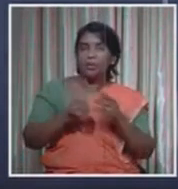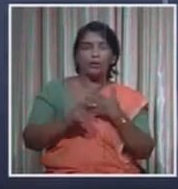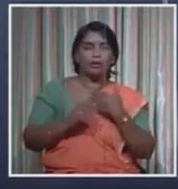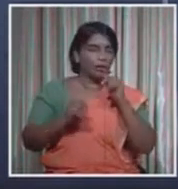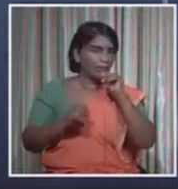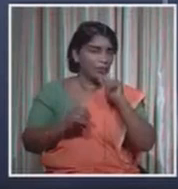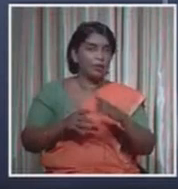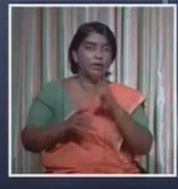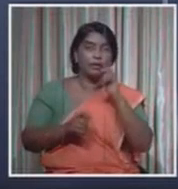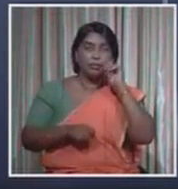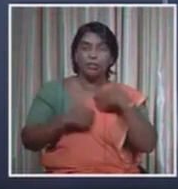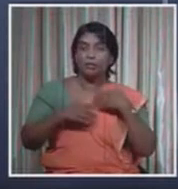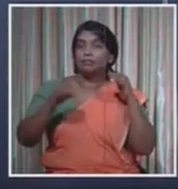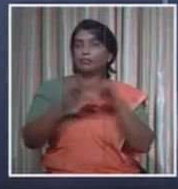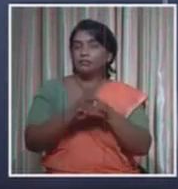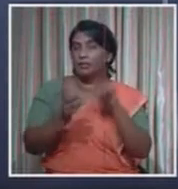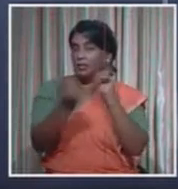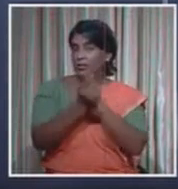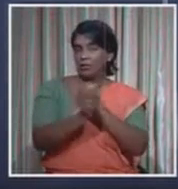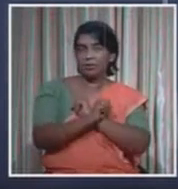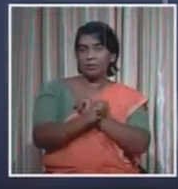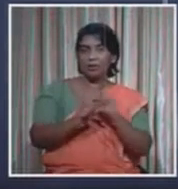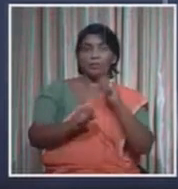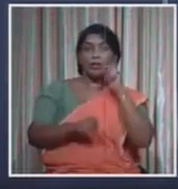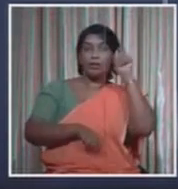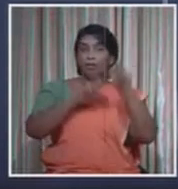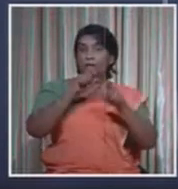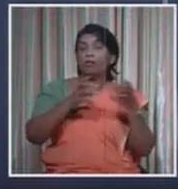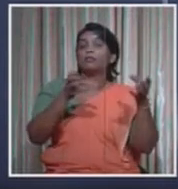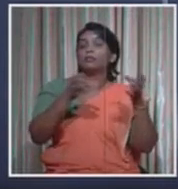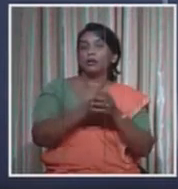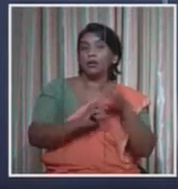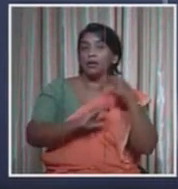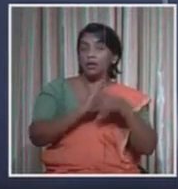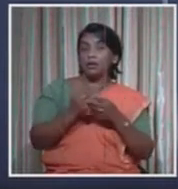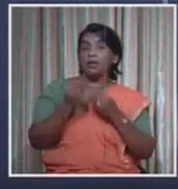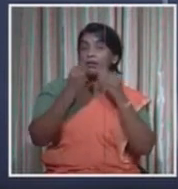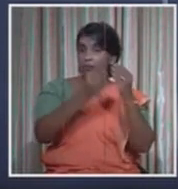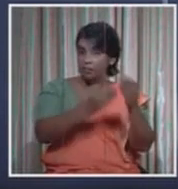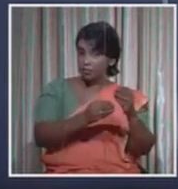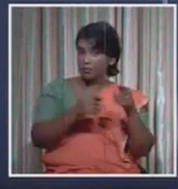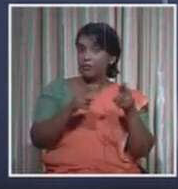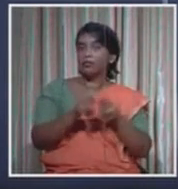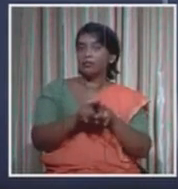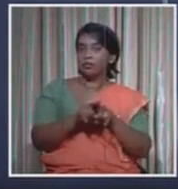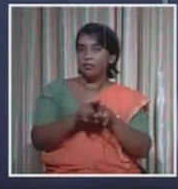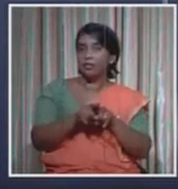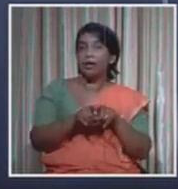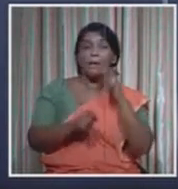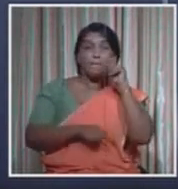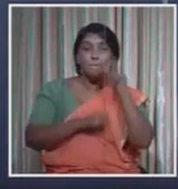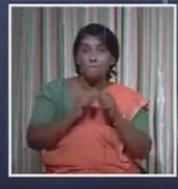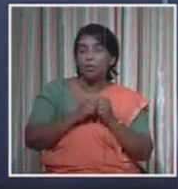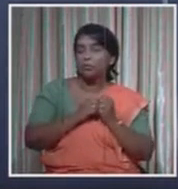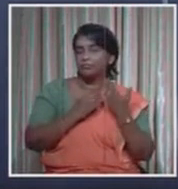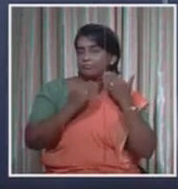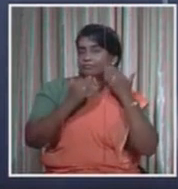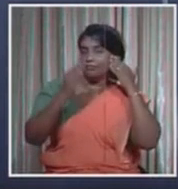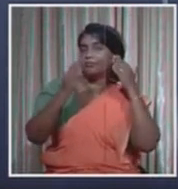කවදාවත් ජනතාව ඉදිරියට ඇවිල්ලා මුහුණ දෙන්නේ නැති නිලධාරී පැලැන්තියකට මේ රට බාර දෙන්න ඕන කියන තැනට ජනතාව තල්ලු